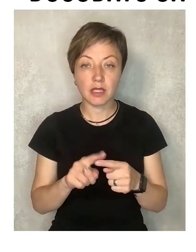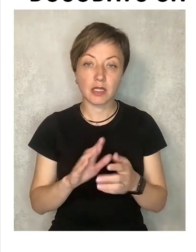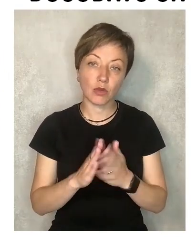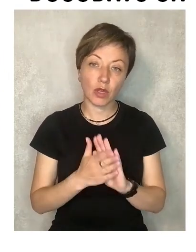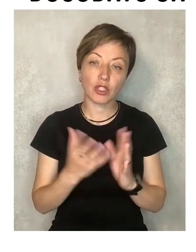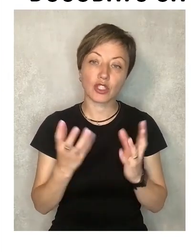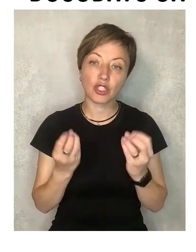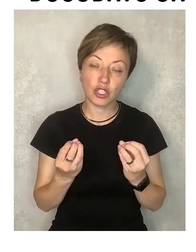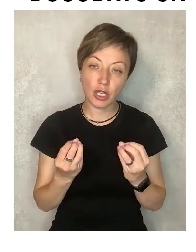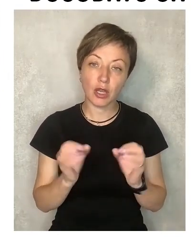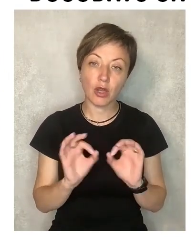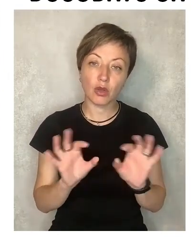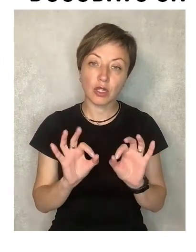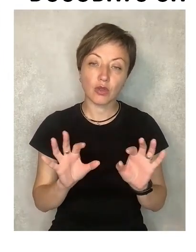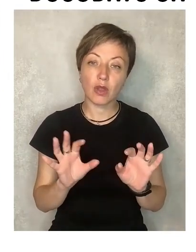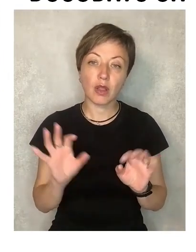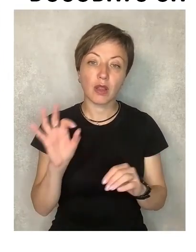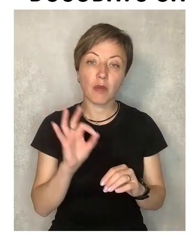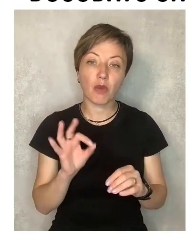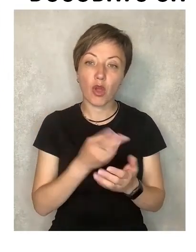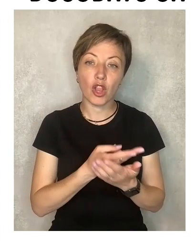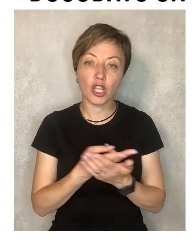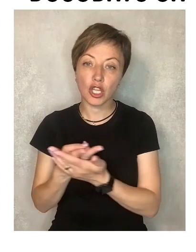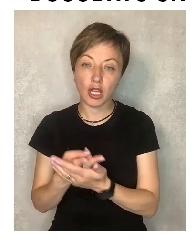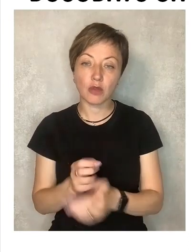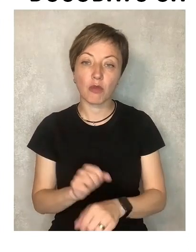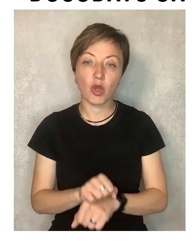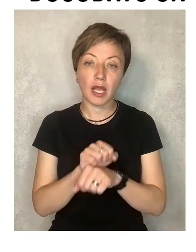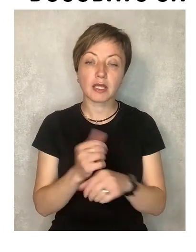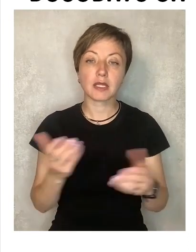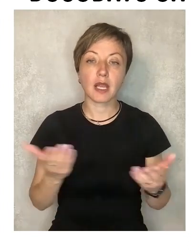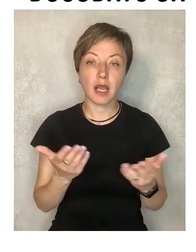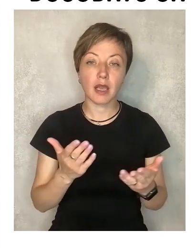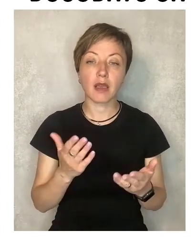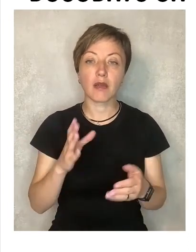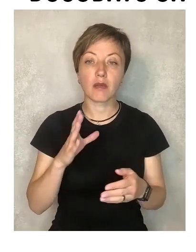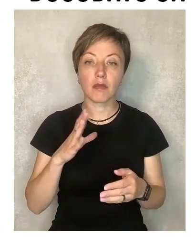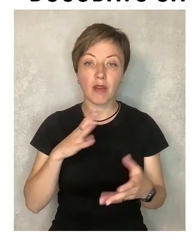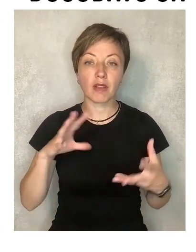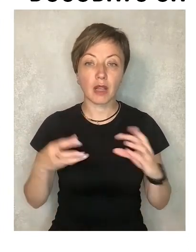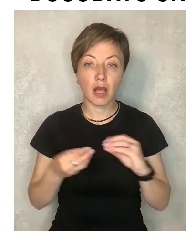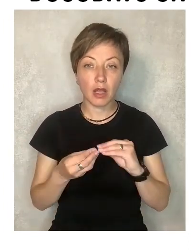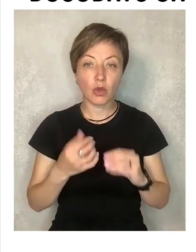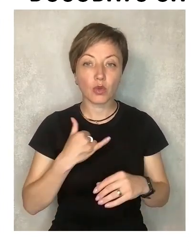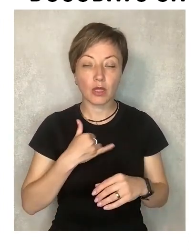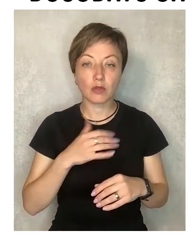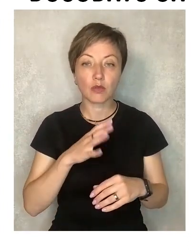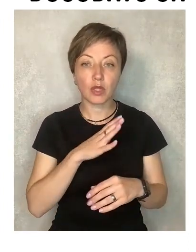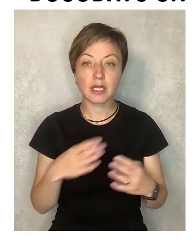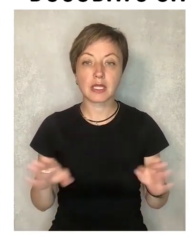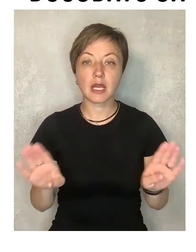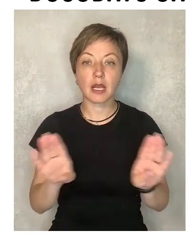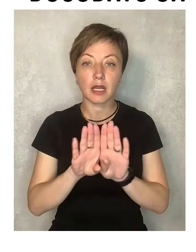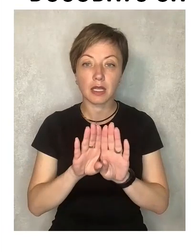розкажу про те, не про лежачий протест, але тим не менш про протест, який мав свій наслідок. У нас були закриті